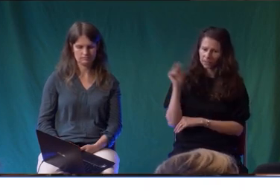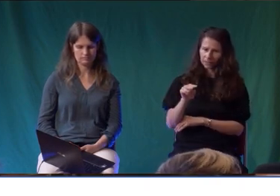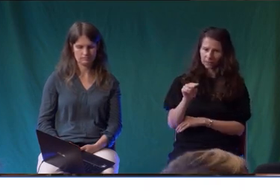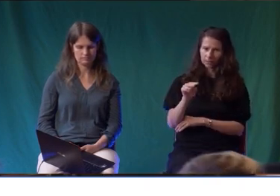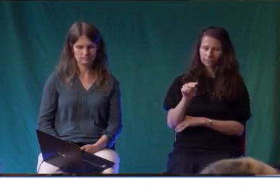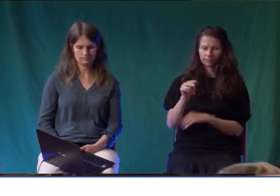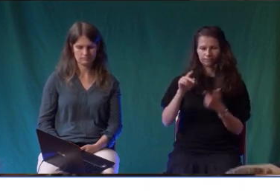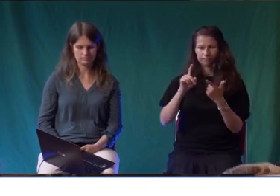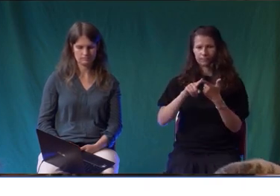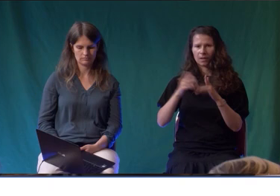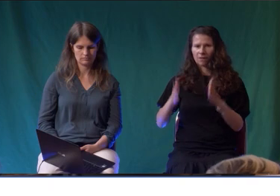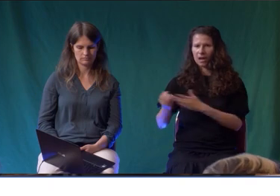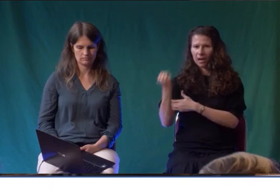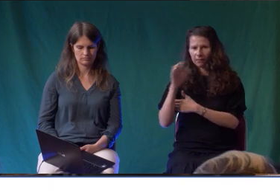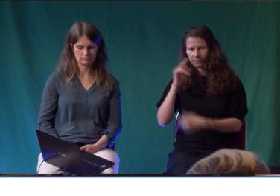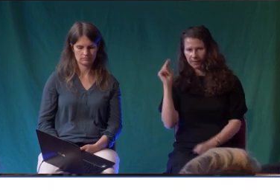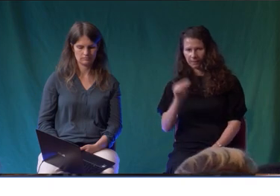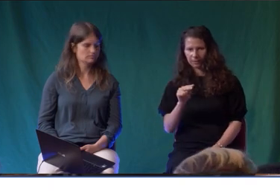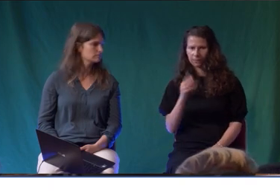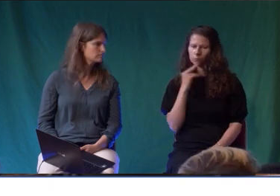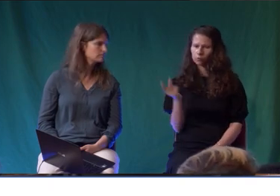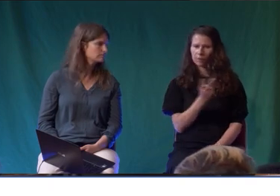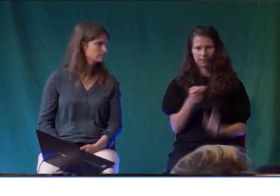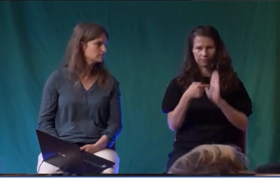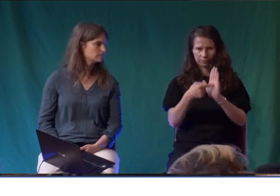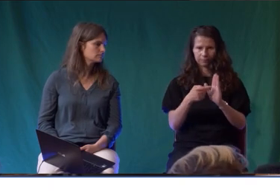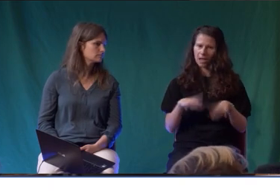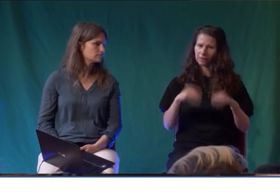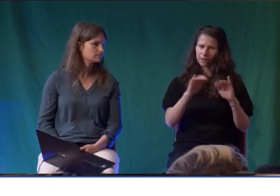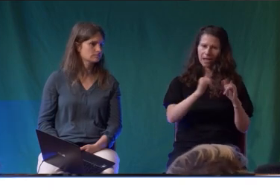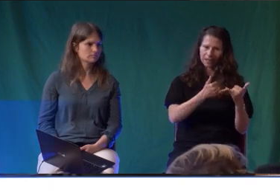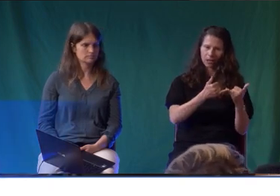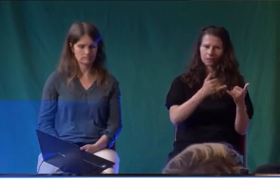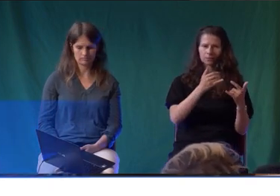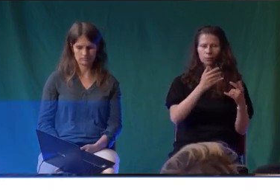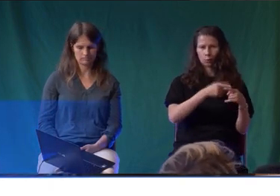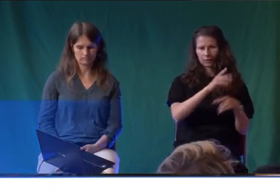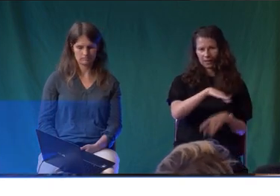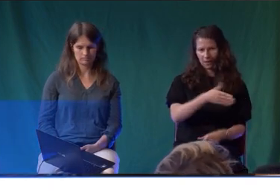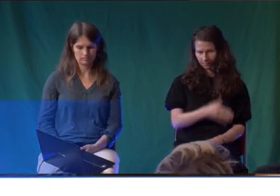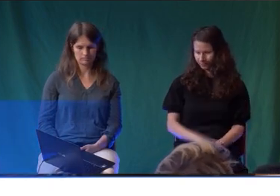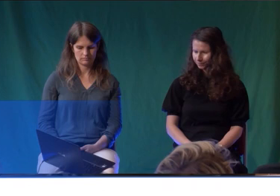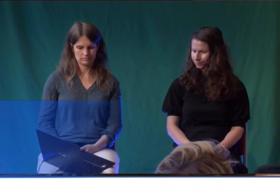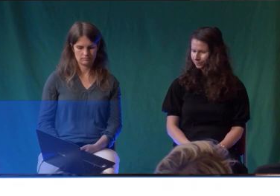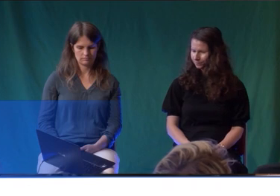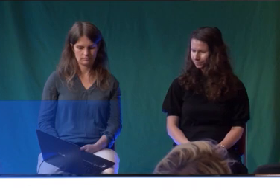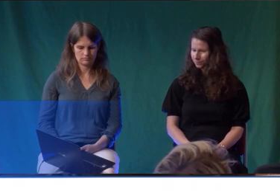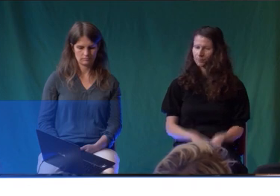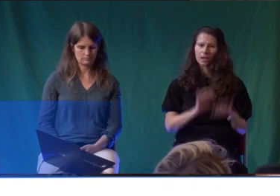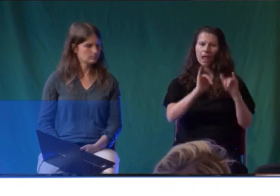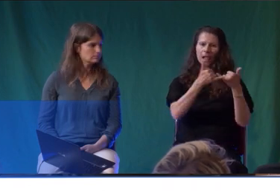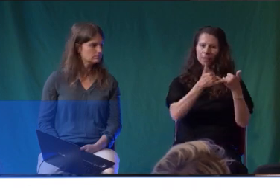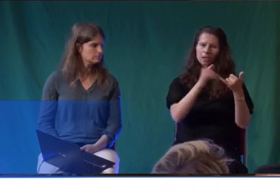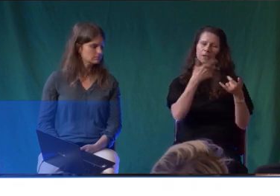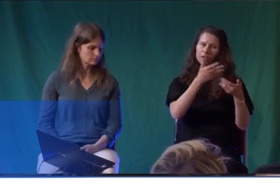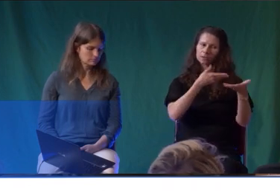aus der Sicht von den Fachkräften ich fange mal mit den Eltern und Kindern an wie gesagt bei den Eltern mit den Eltern haben wir Interviews